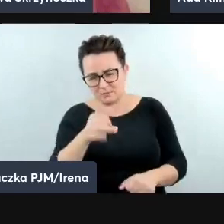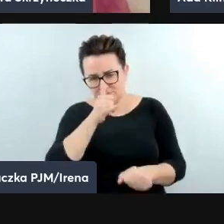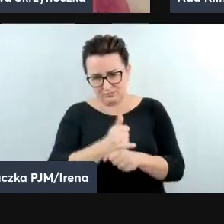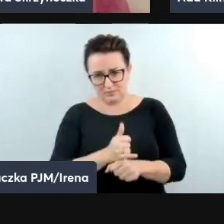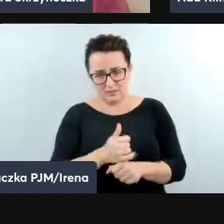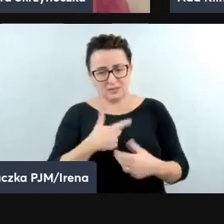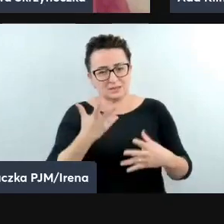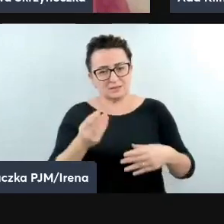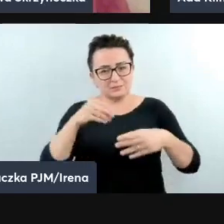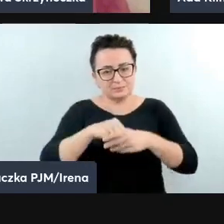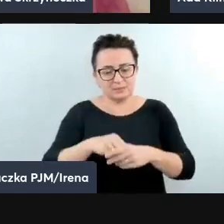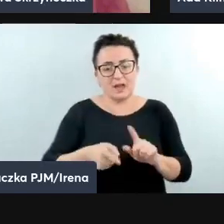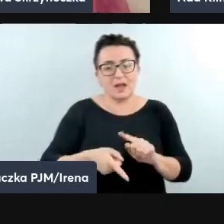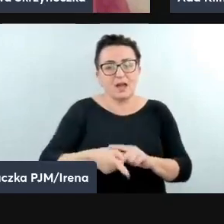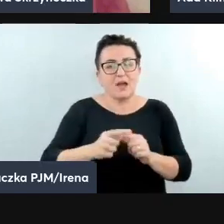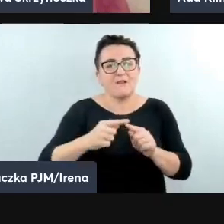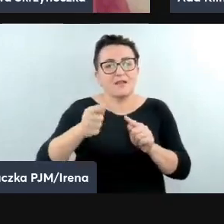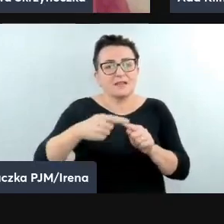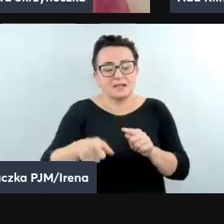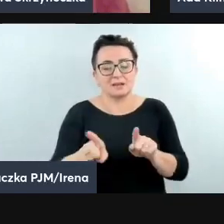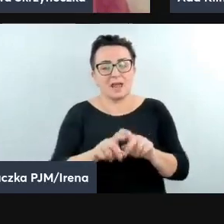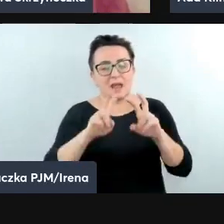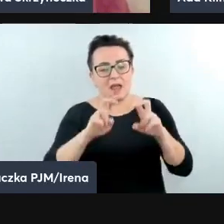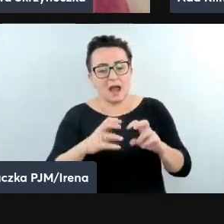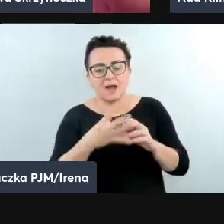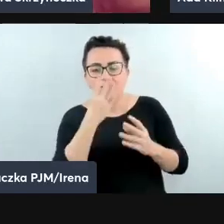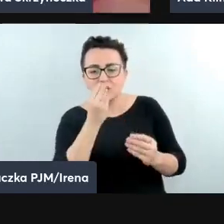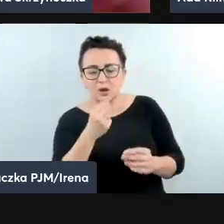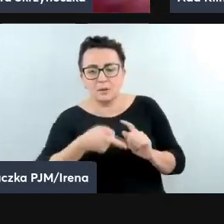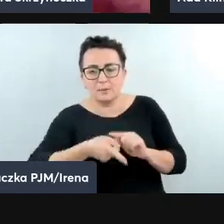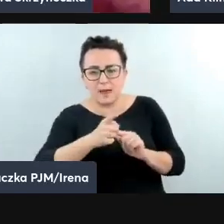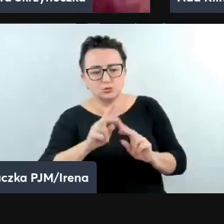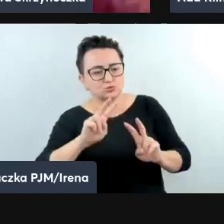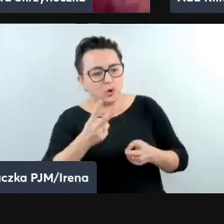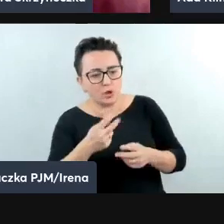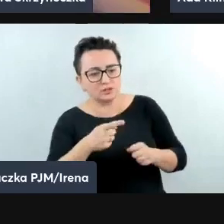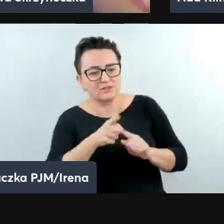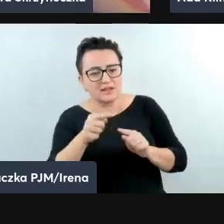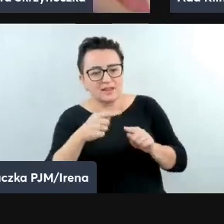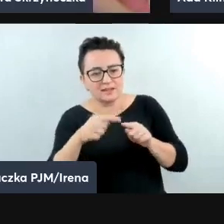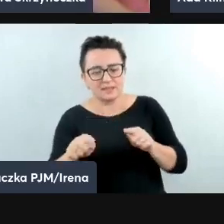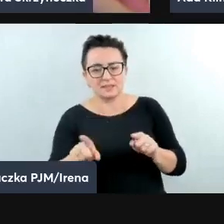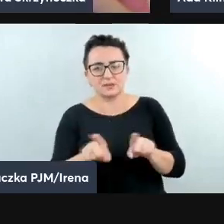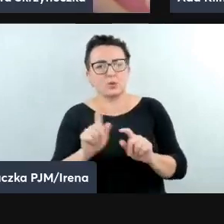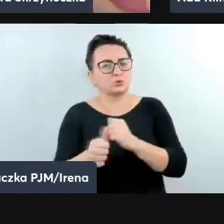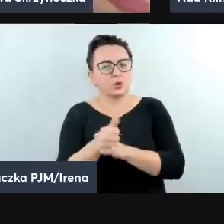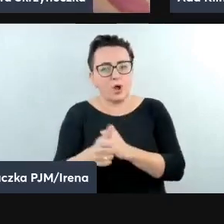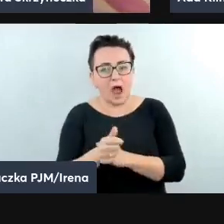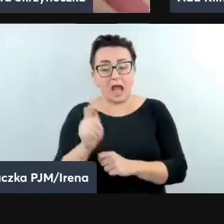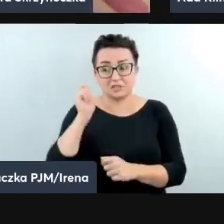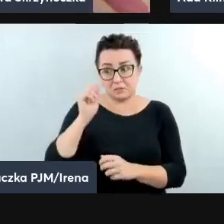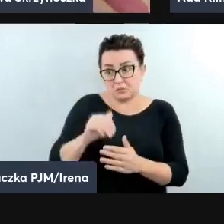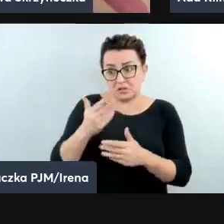penisa od razu zrobić, żeby było wiadomo skąd ten wytrysk i w ogóle o co chodzi, a dziewczyny może niekoniecznie wiedzą jak to działa, no bo skąd, no